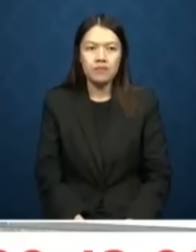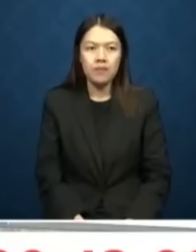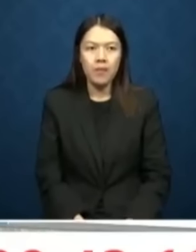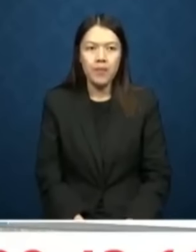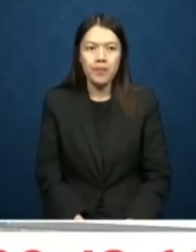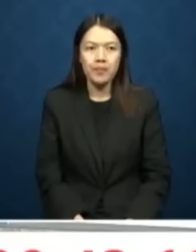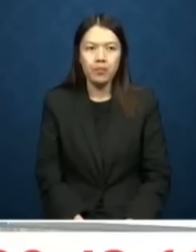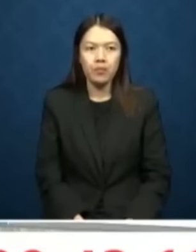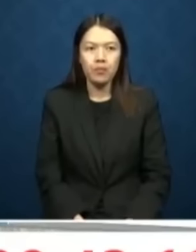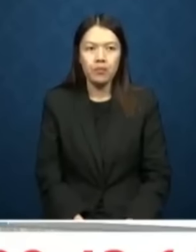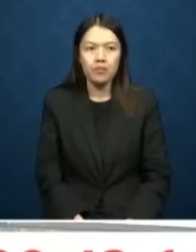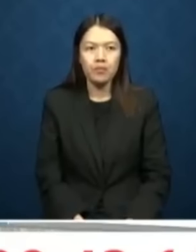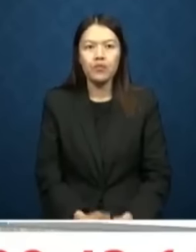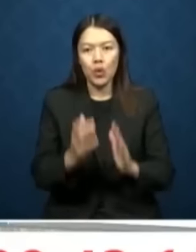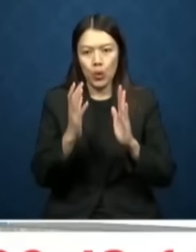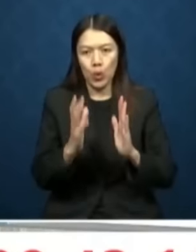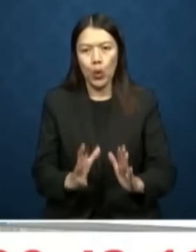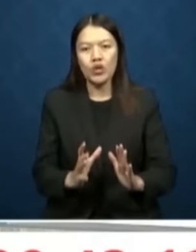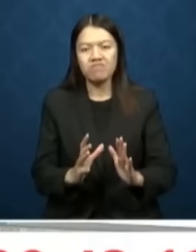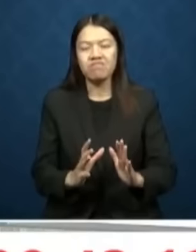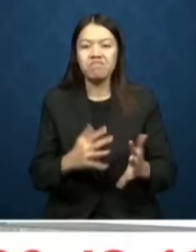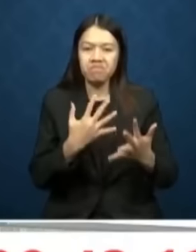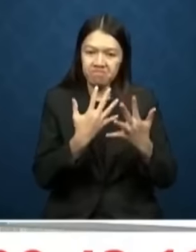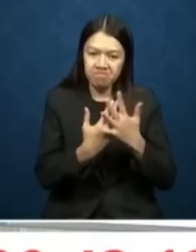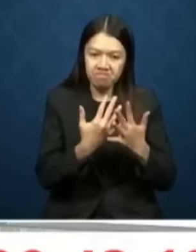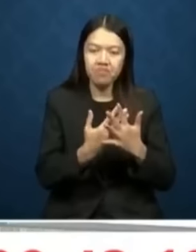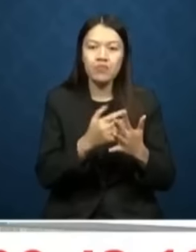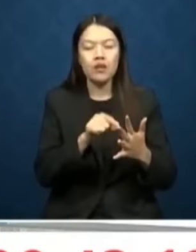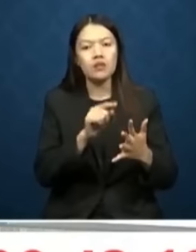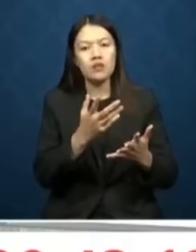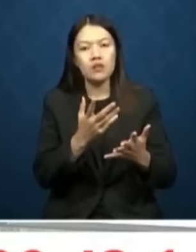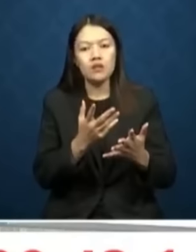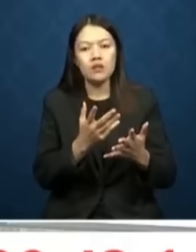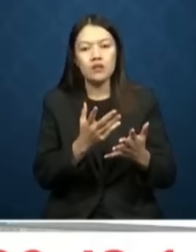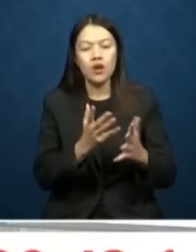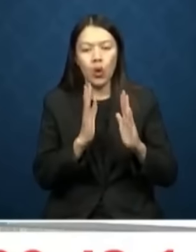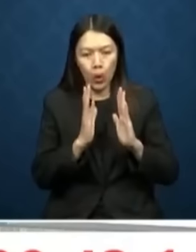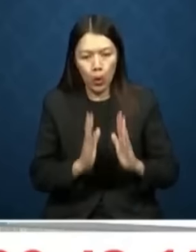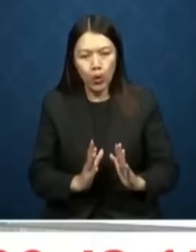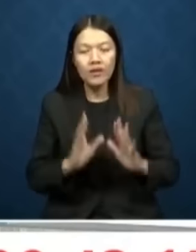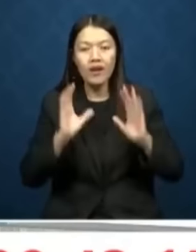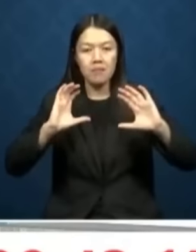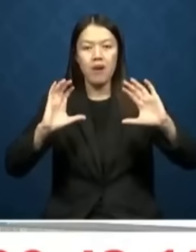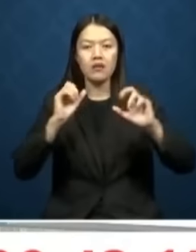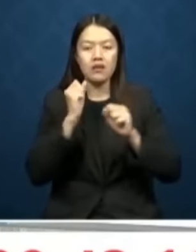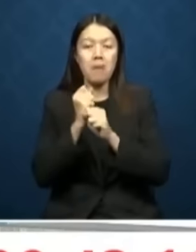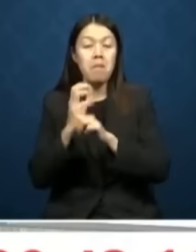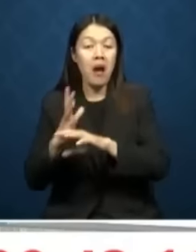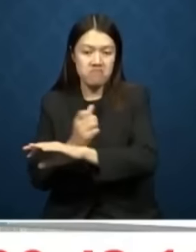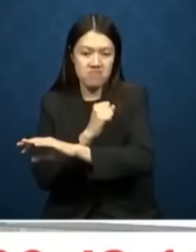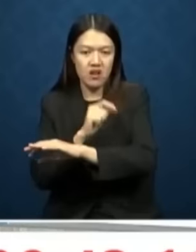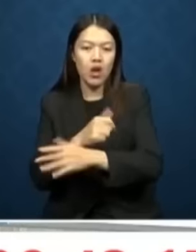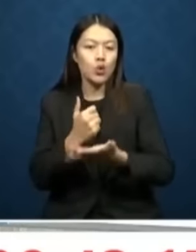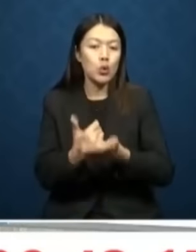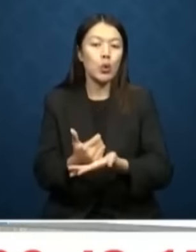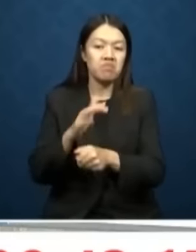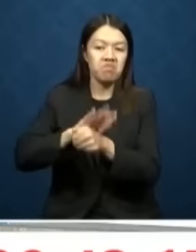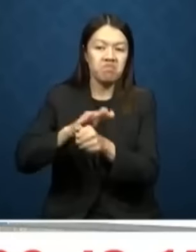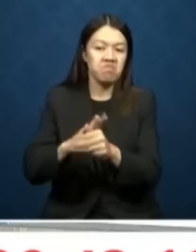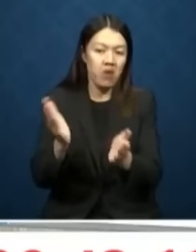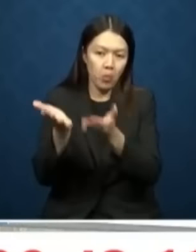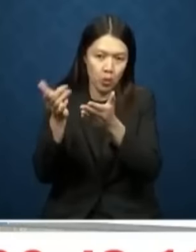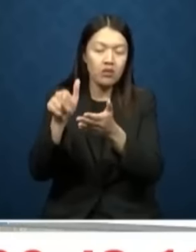ที่ต้องถูกดำเนินการดำเนินคดีรับผิดชอบคือฝ่ายเจ้าหน้าที่รัฐและฝ่ายการเมืองที่ไปเอื้อประโยชน์นะ